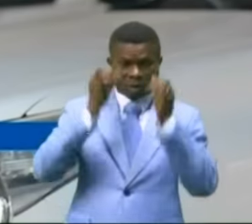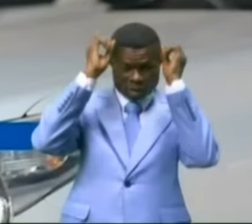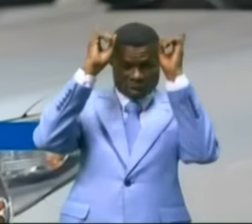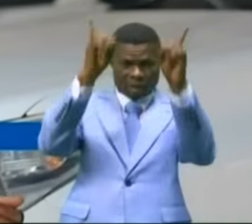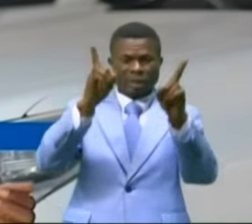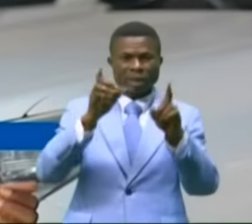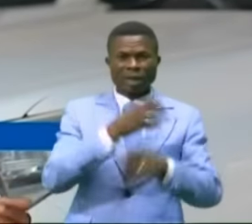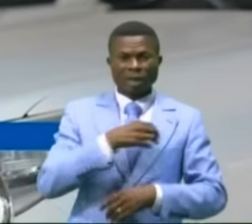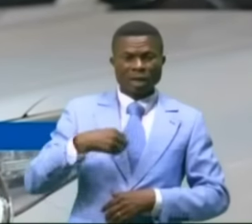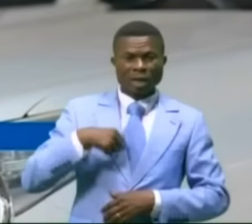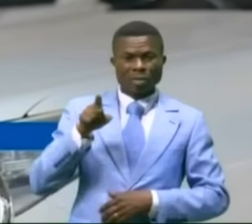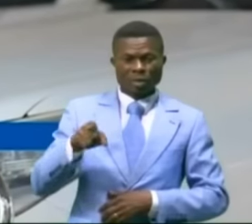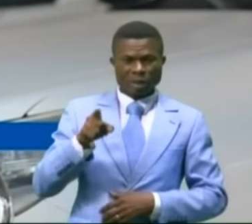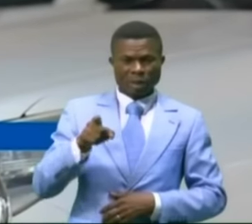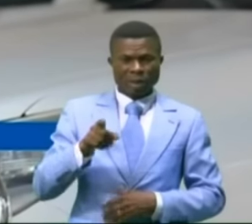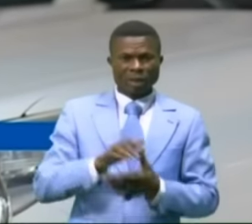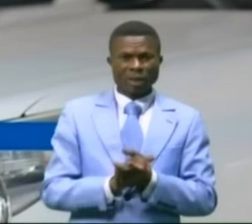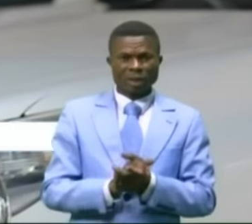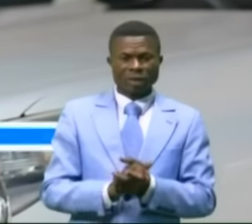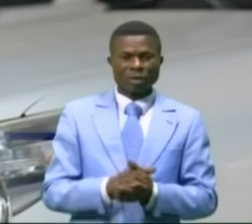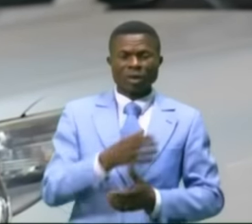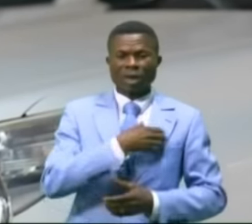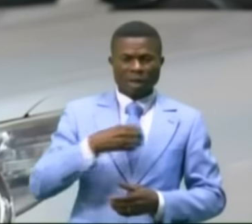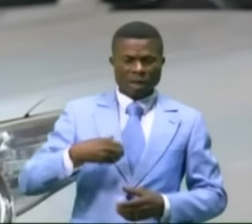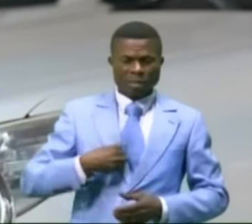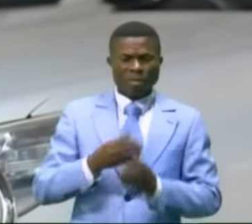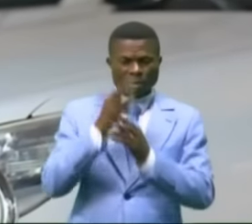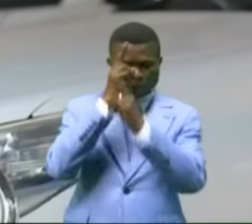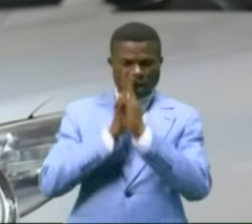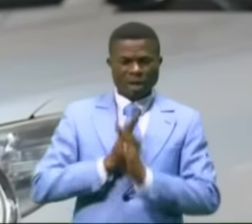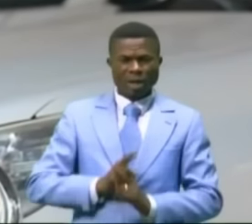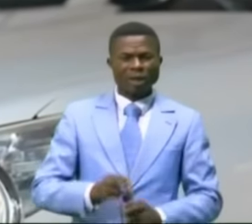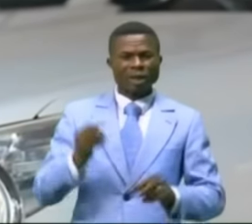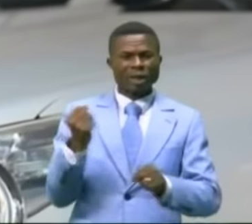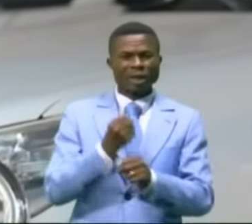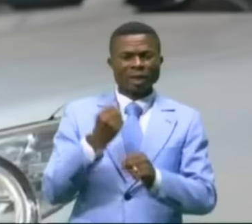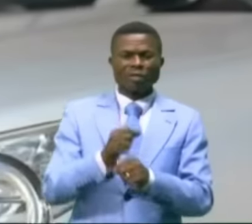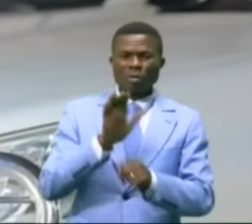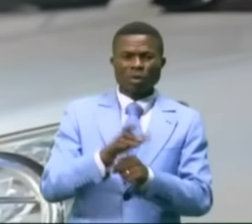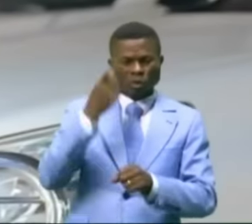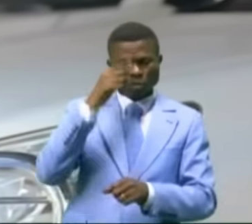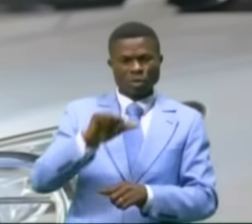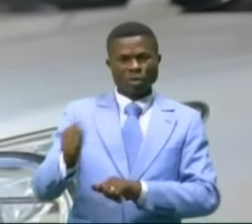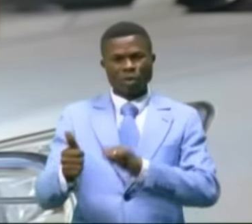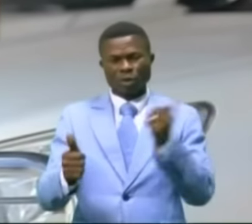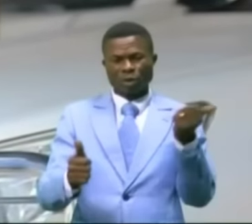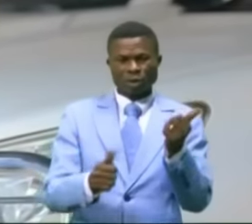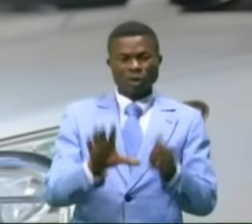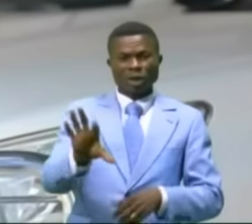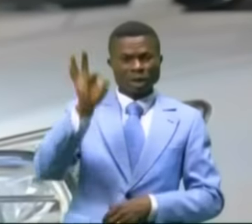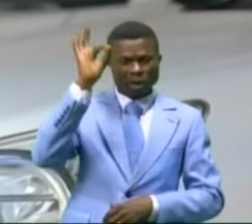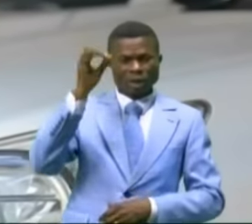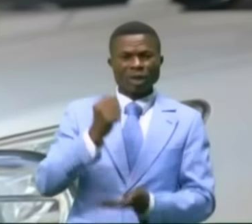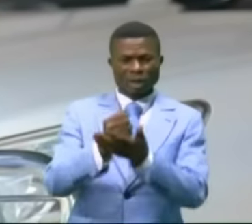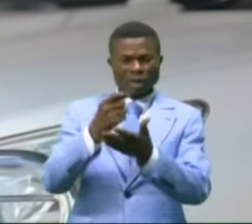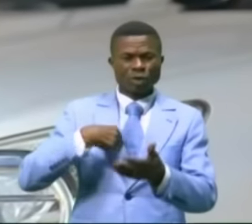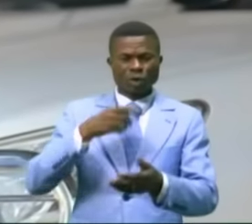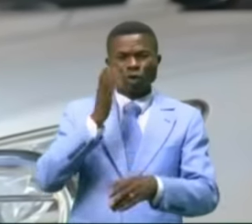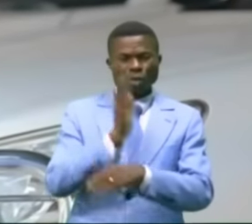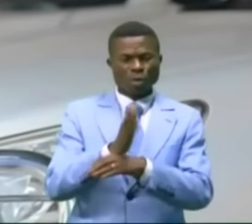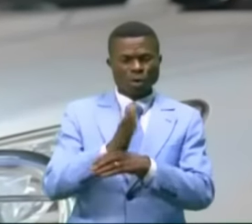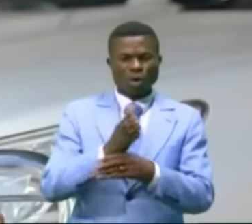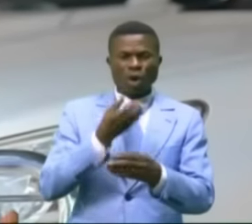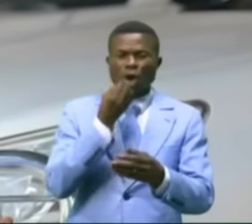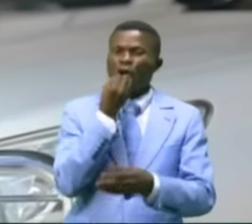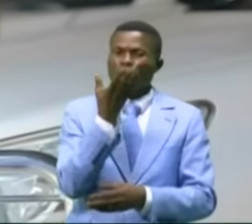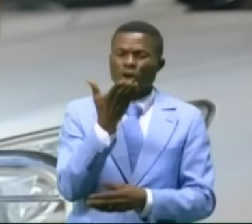maman Judith Minoir, une femme toujours humble et au service des autres. Que cette nomination nous serve de leçon, Dieu